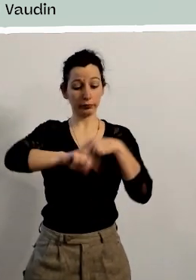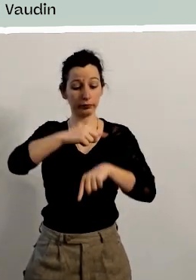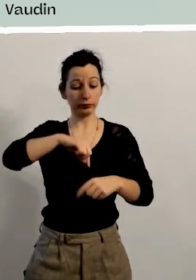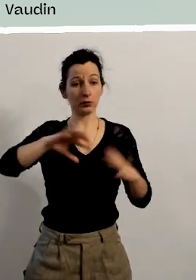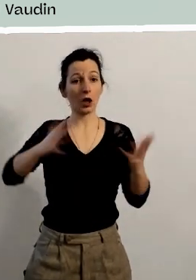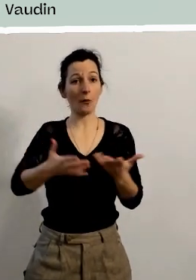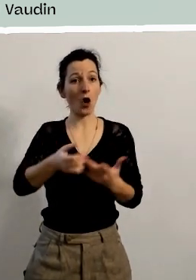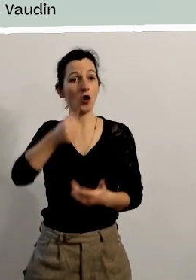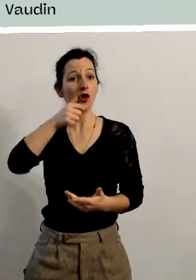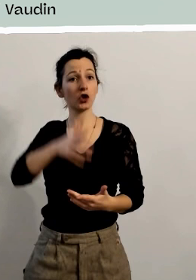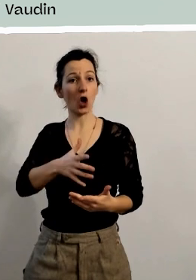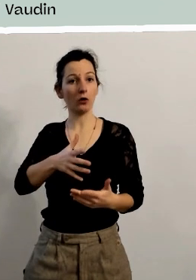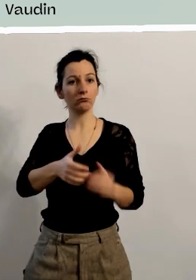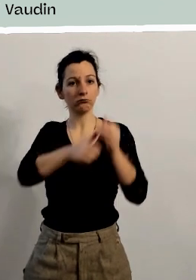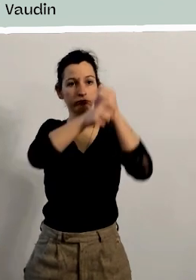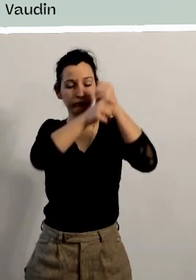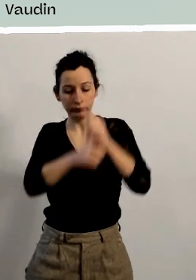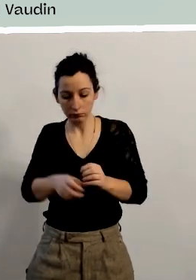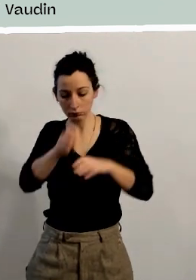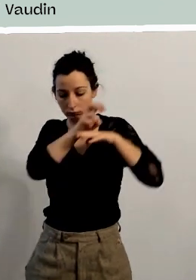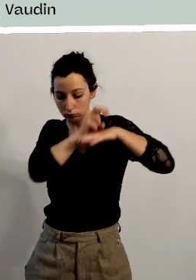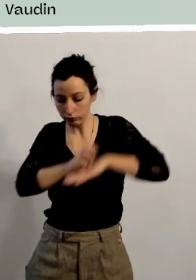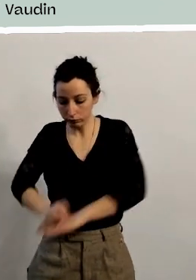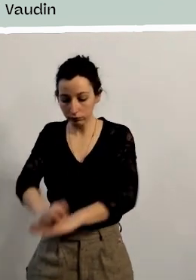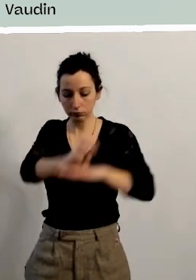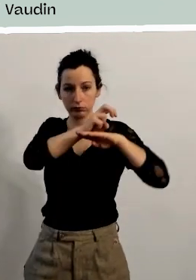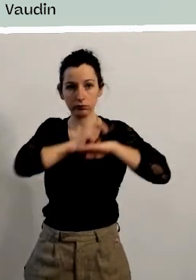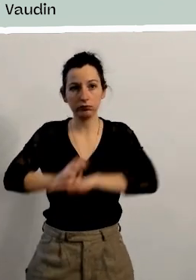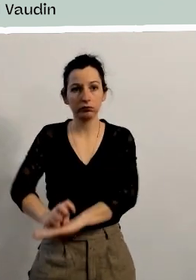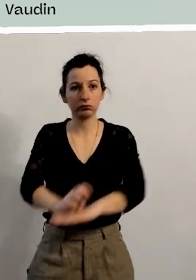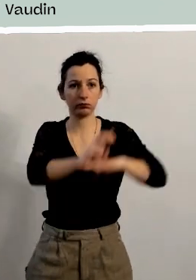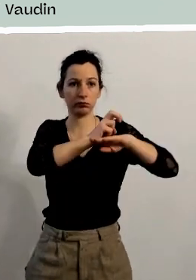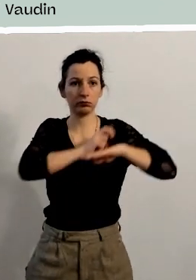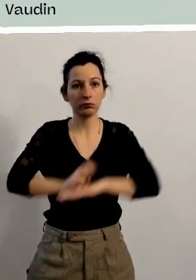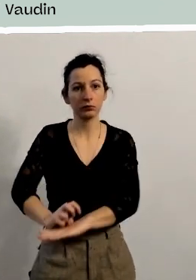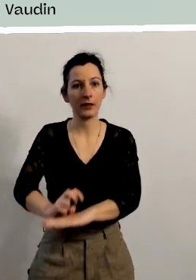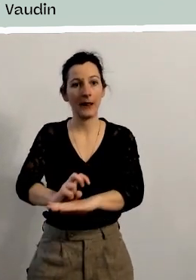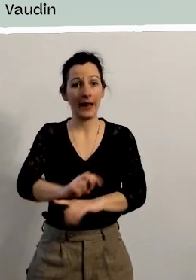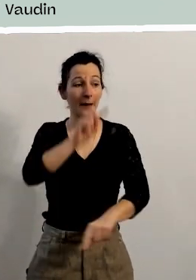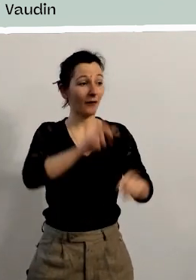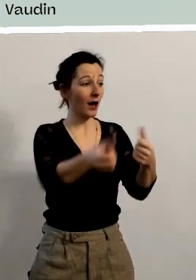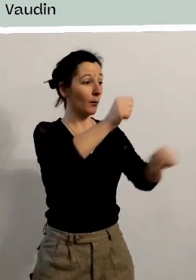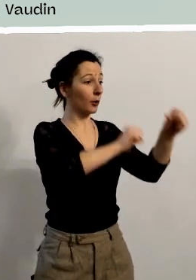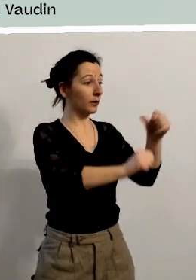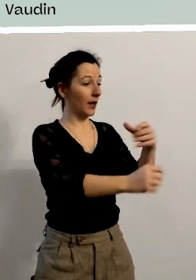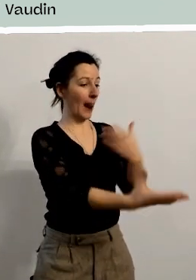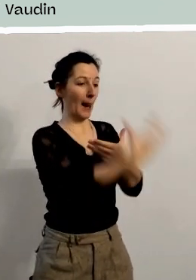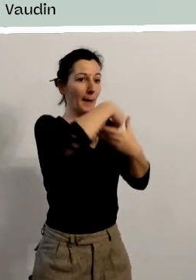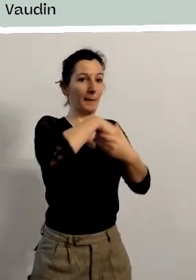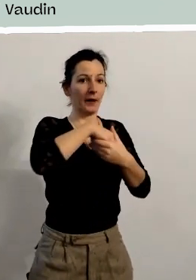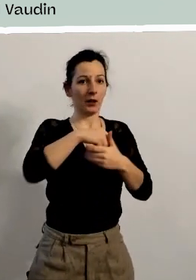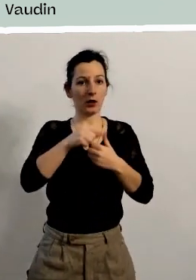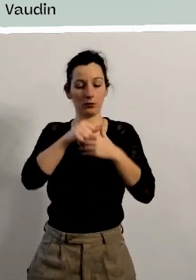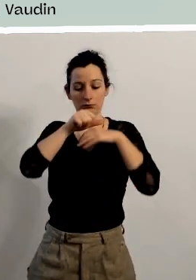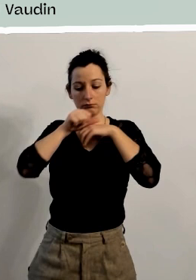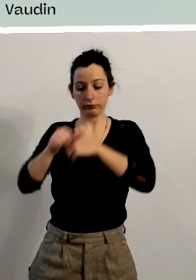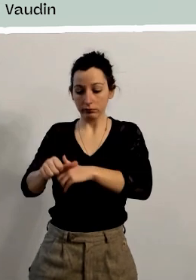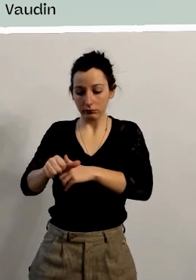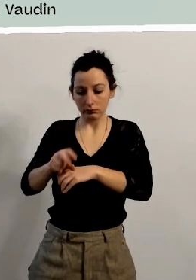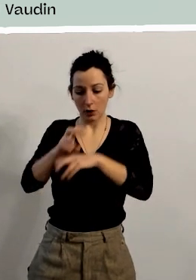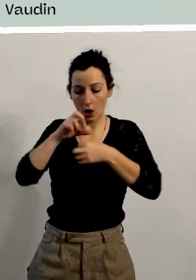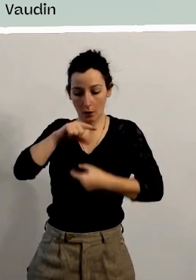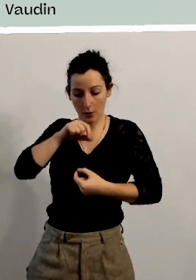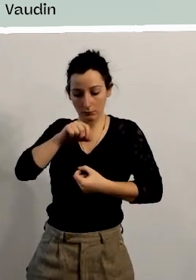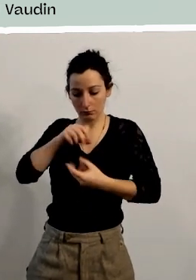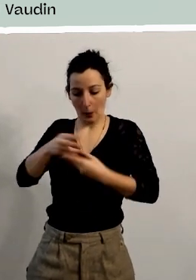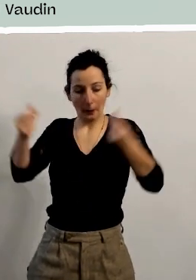au cours de ce transport, eh bien, vous pouvez avoir des produits chimiques qui modifient et qui perturbent le transport de nos hormones.